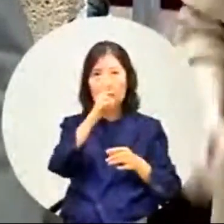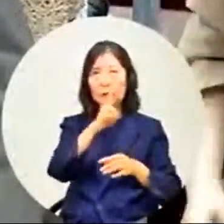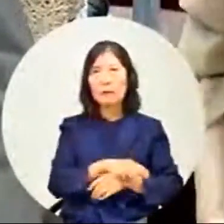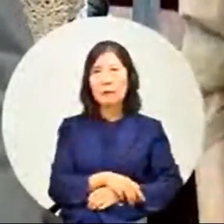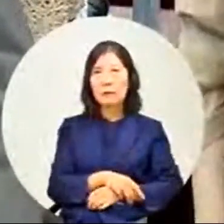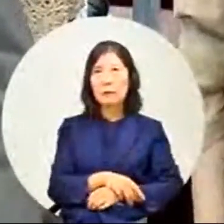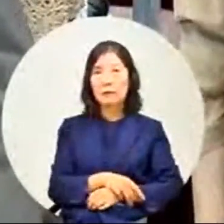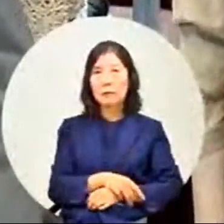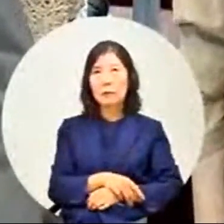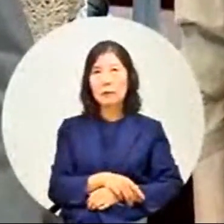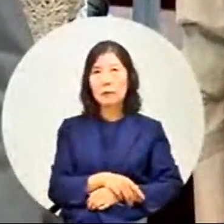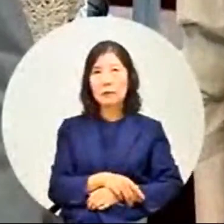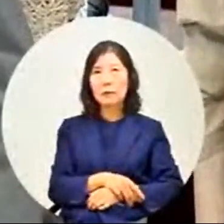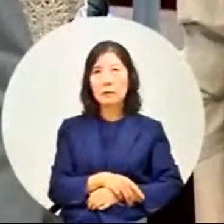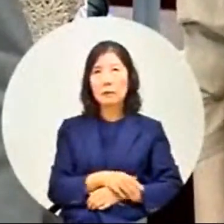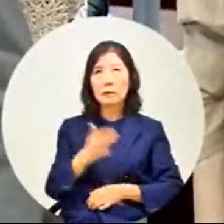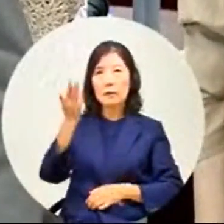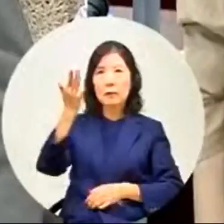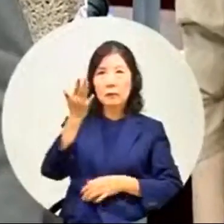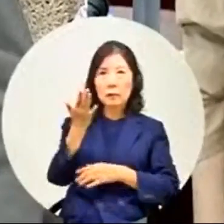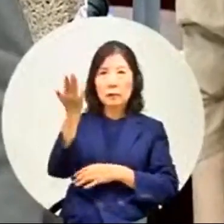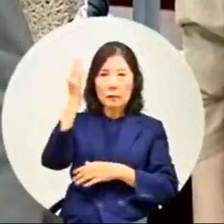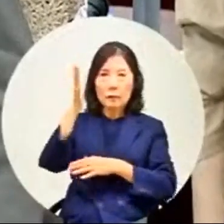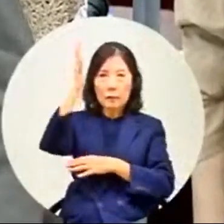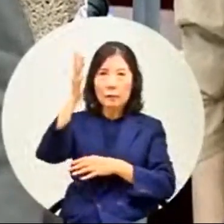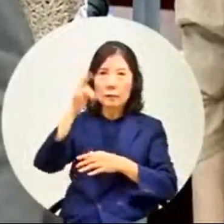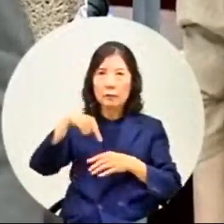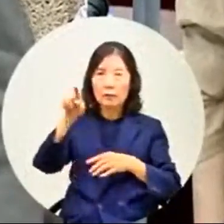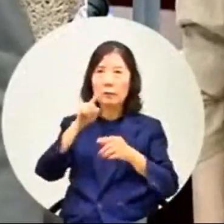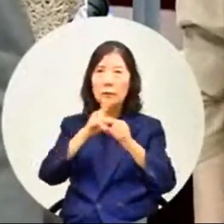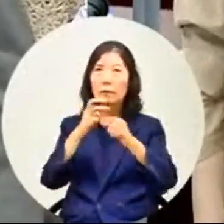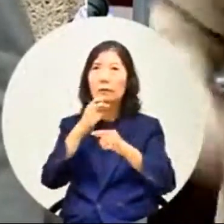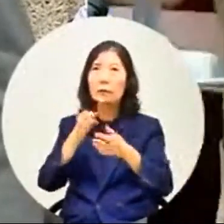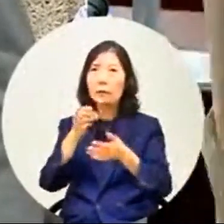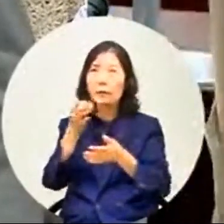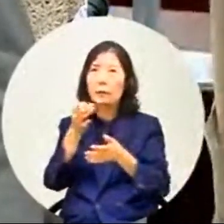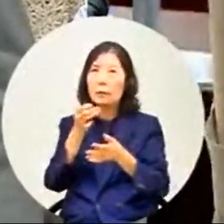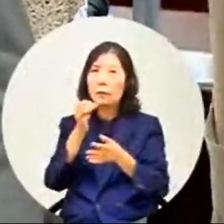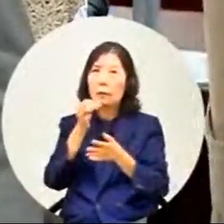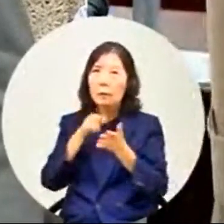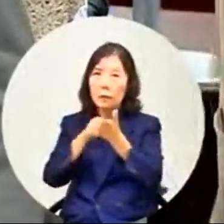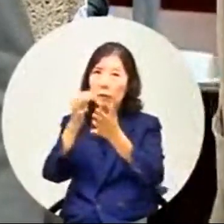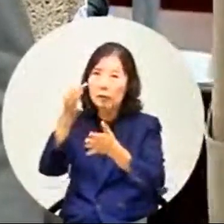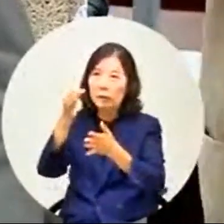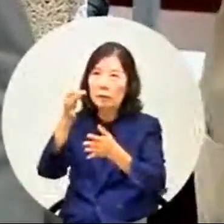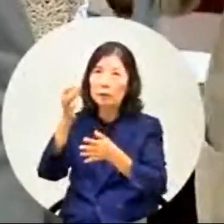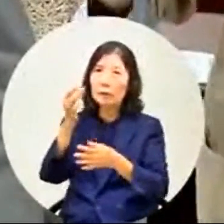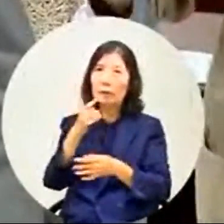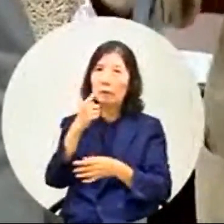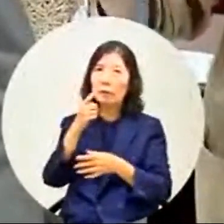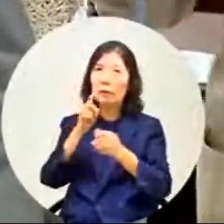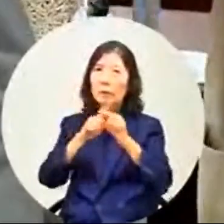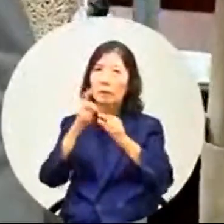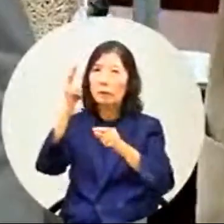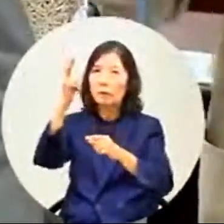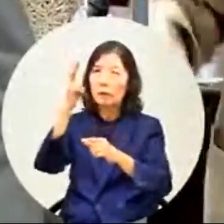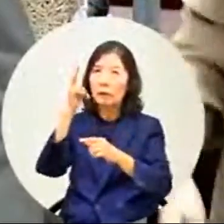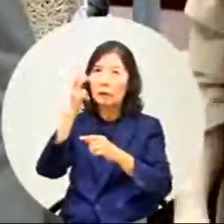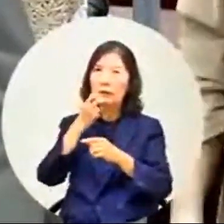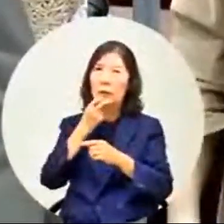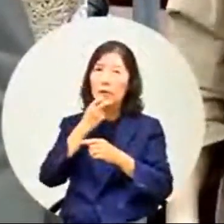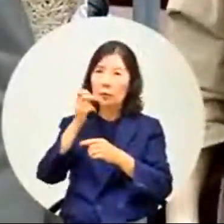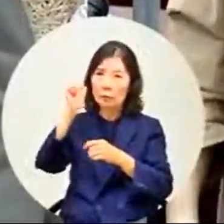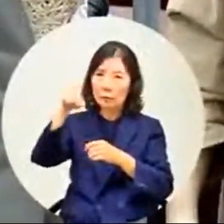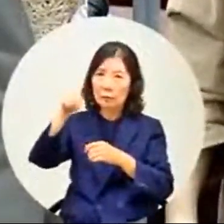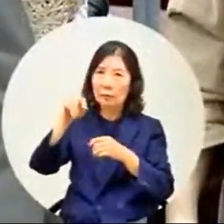但是现在前朝的时候去跟中央要经费，那么在前朝的时候哦，中央也同意哦。那为什